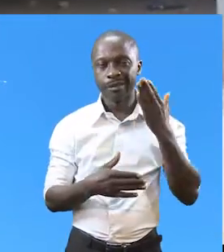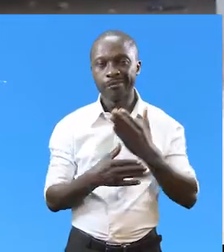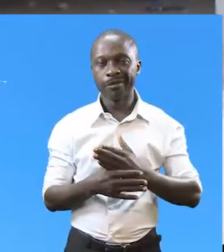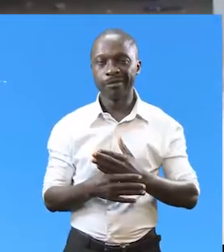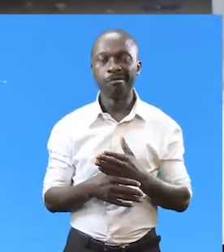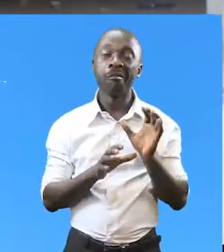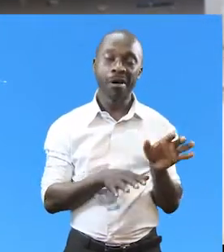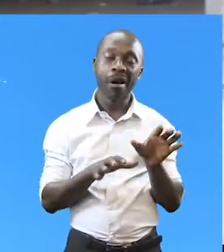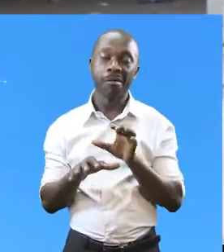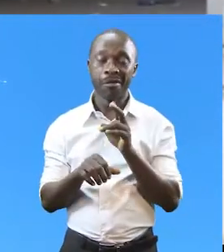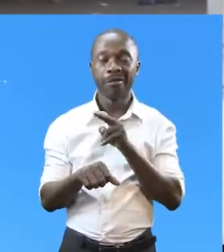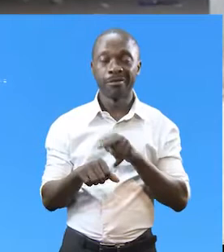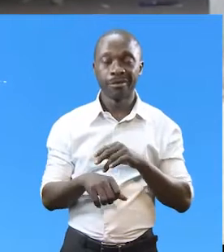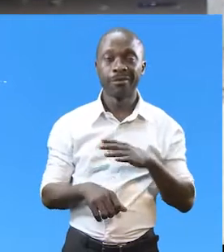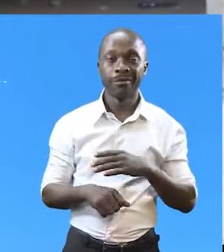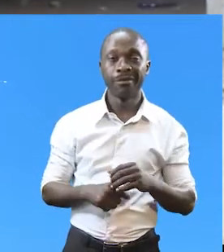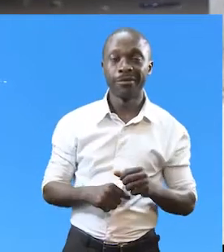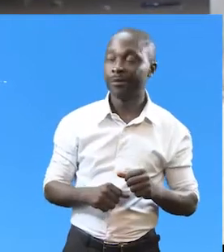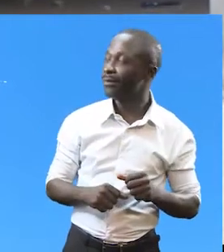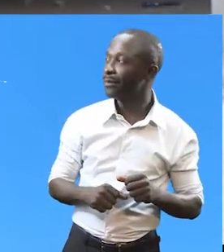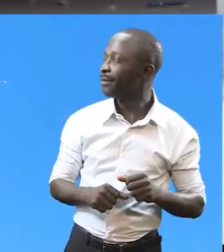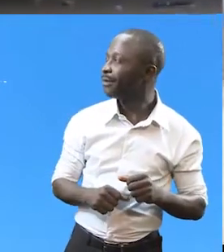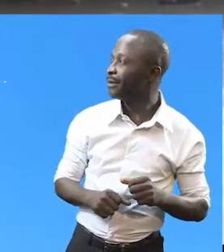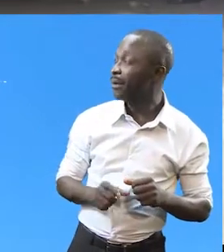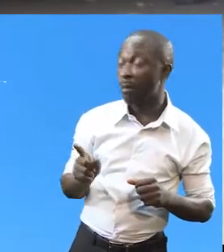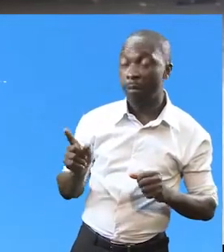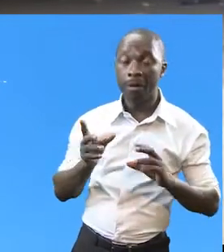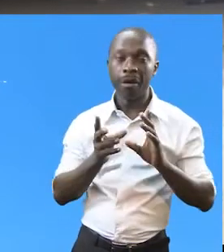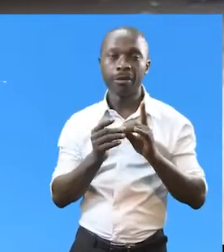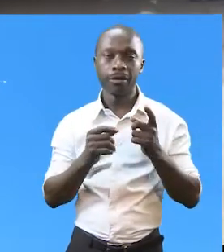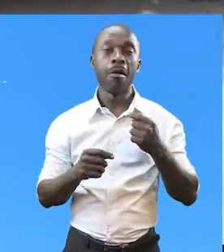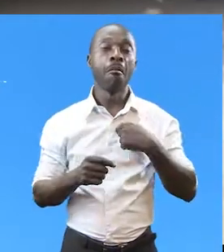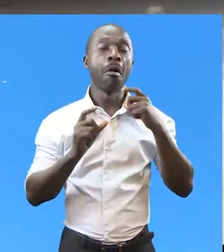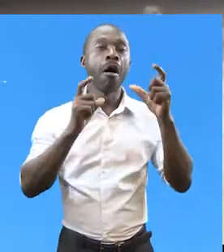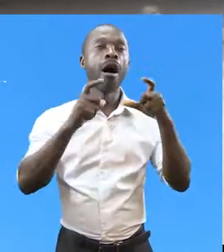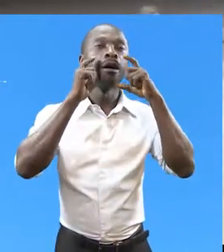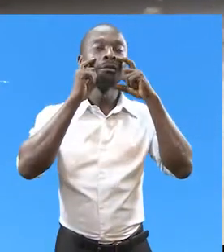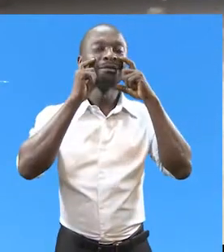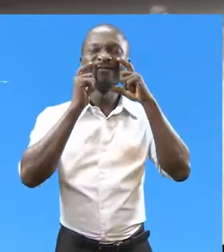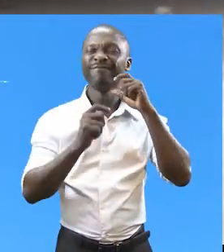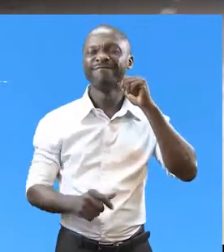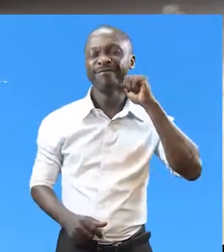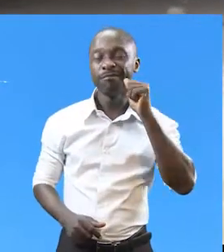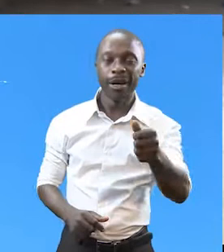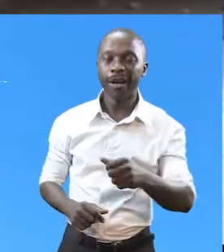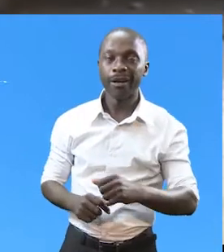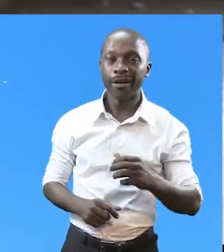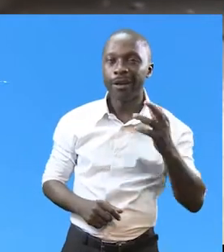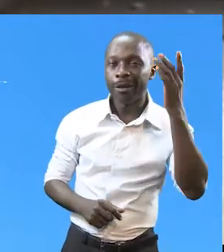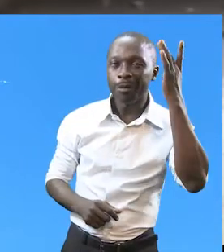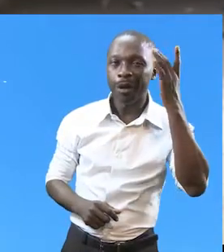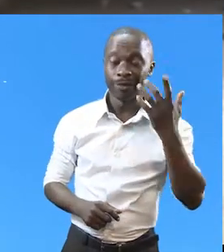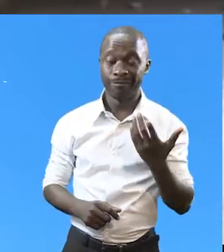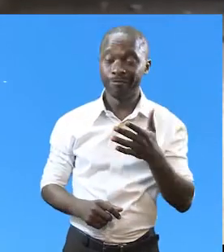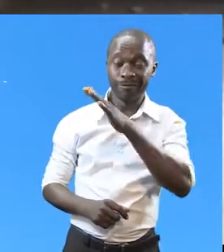Bon, tantôt, nous ne portons pas parce que dès qu'on a vu que le déconfinement était